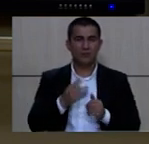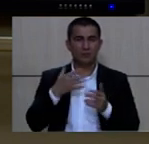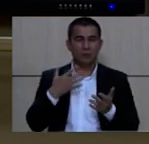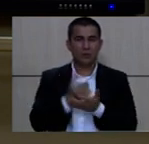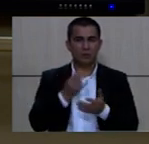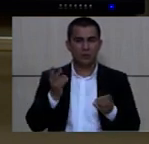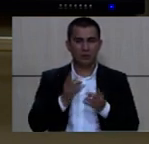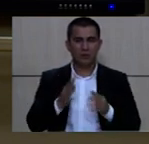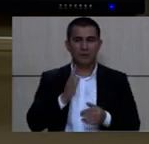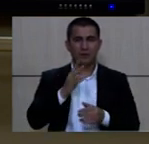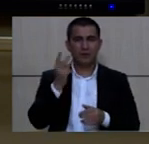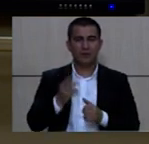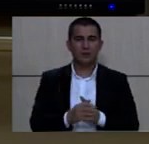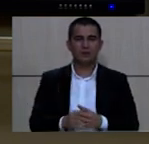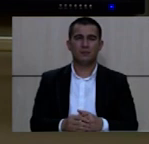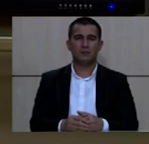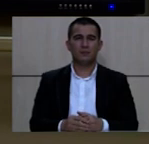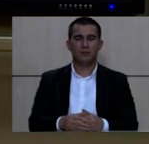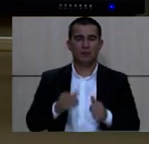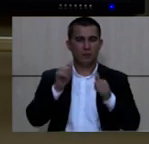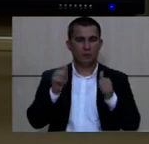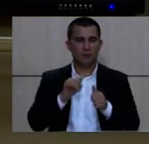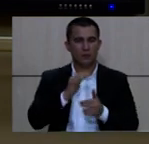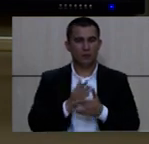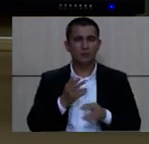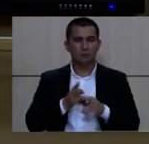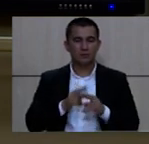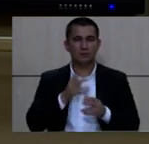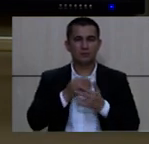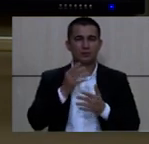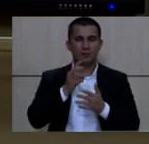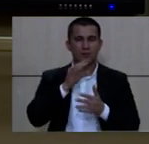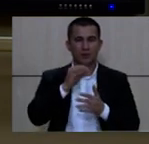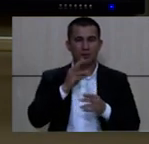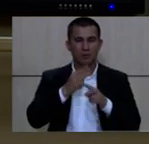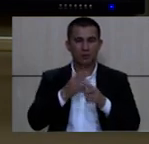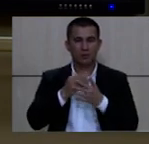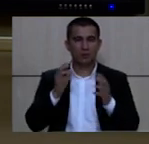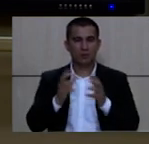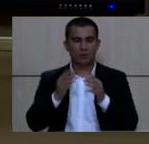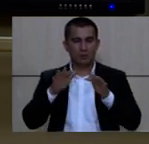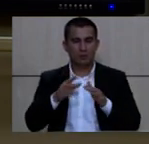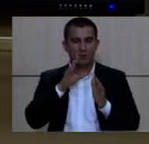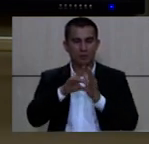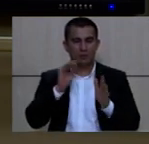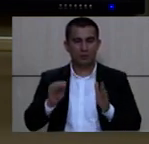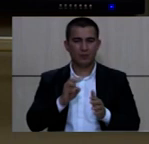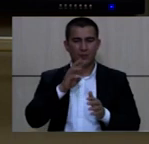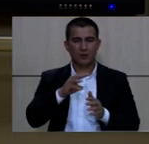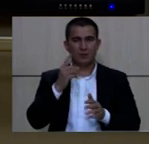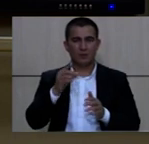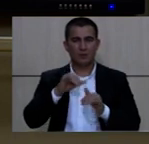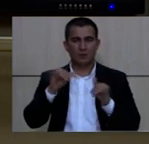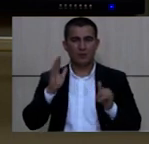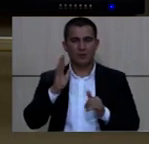topishimiz lazım V2'ni. Formula. Demek impuls saqlanish qonuni formulasidan foydalanamiz. M1